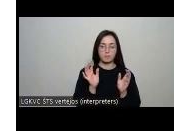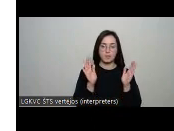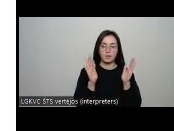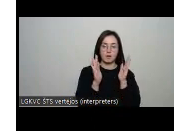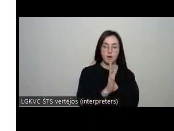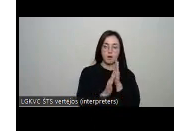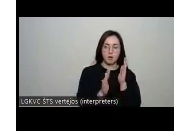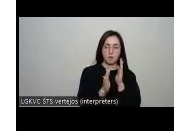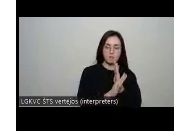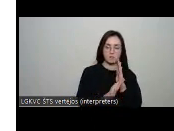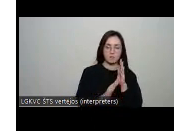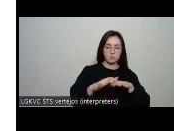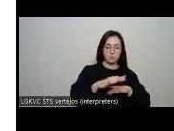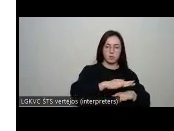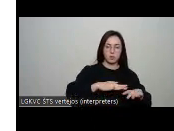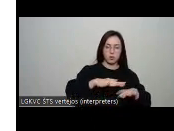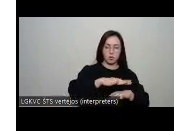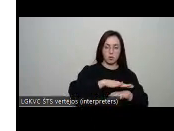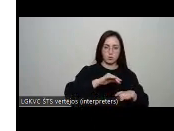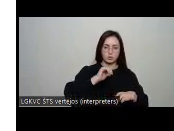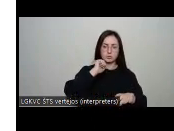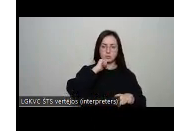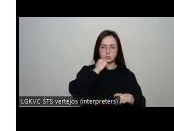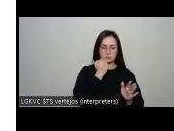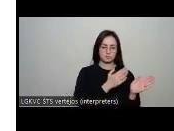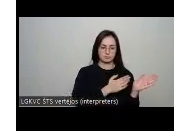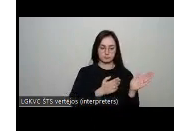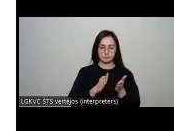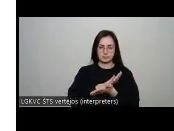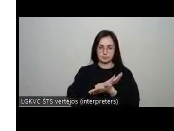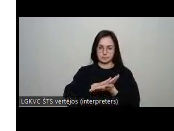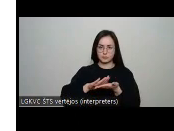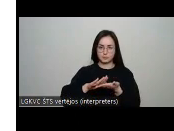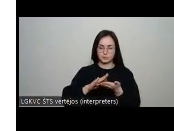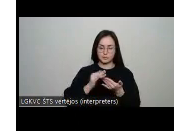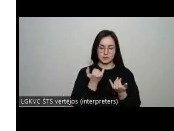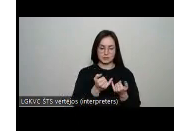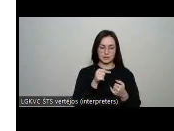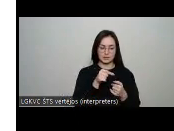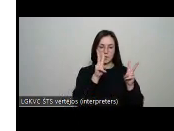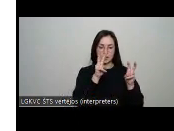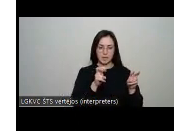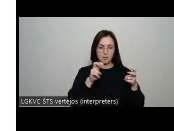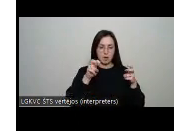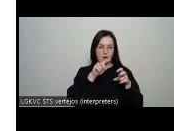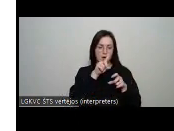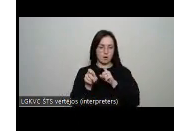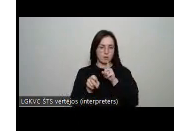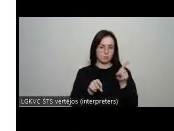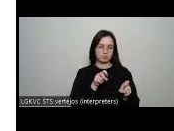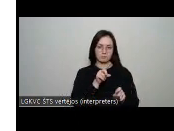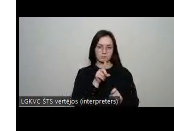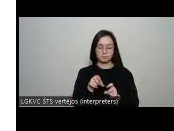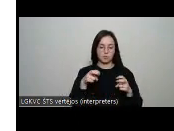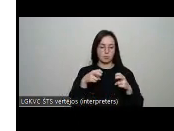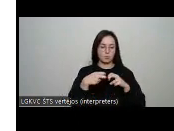tvarumas ir tikrai šioje temoje yra labai daug klausimų ir daug problemų, su kuriomis